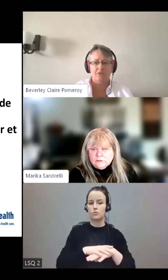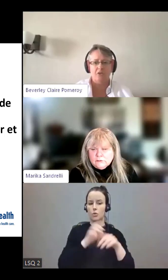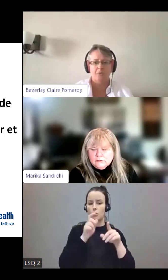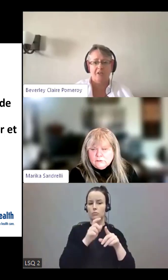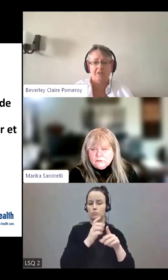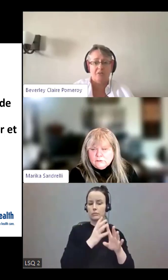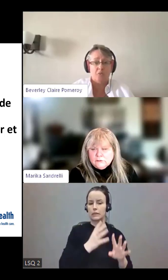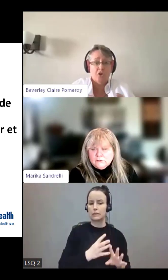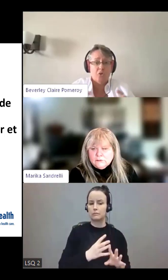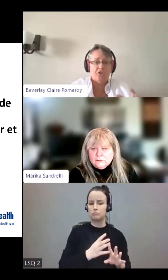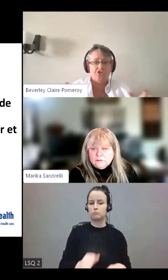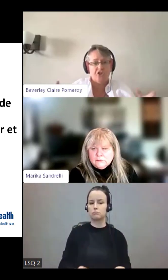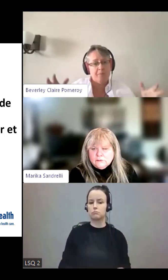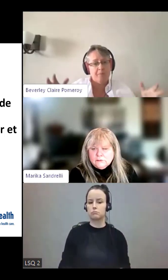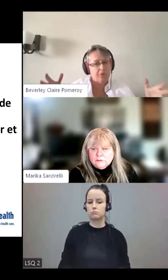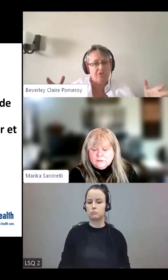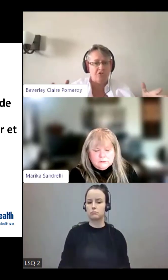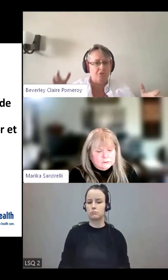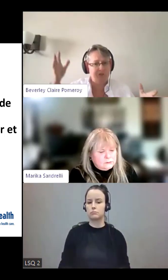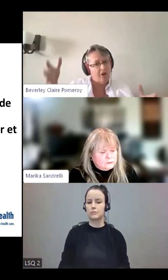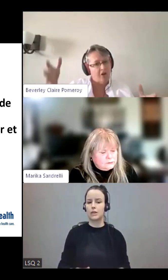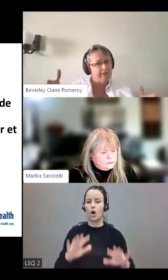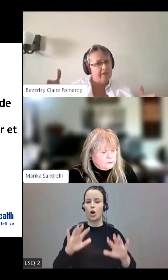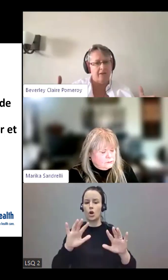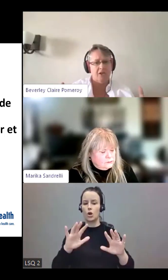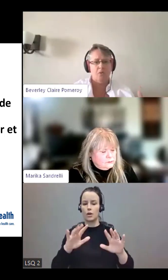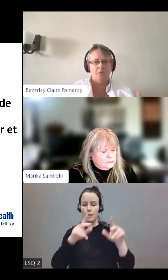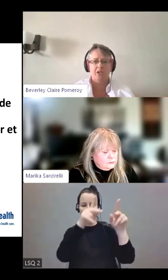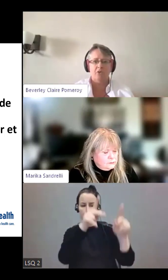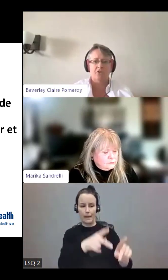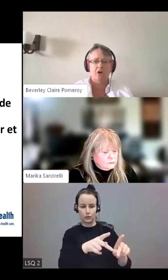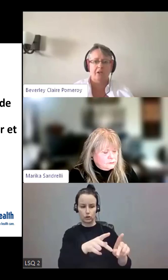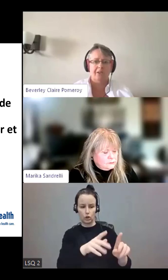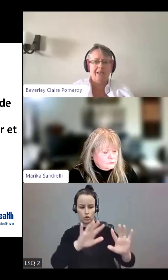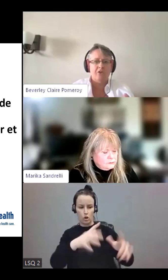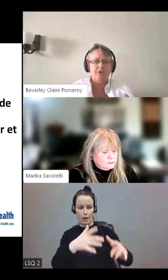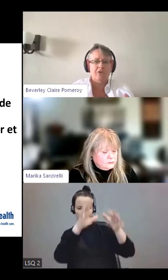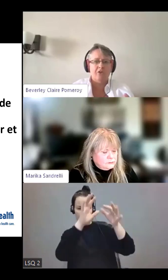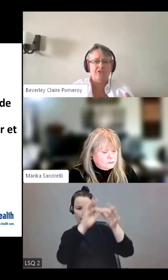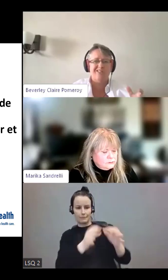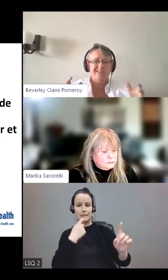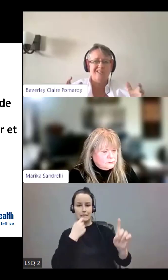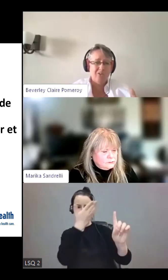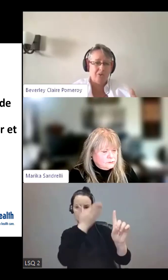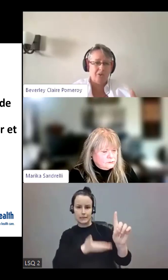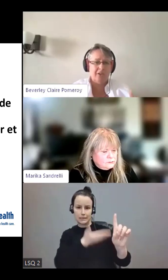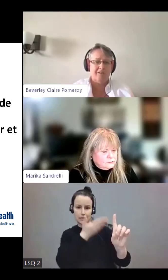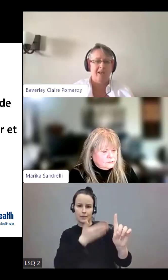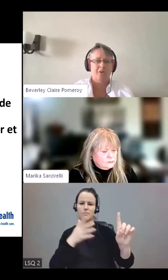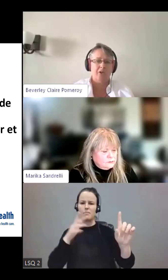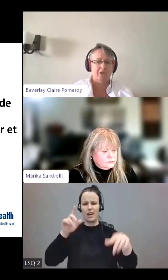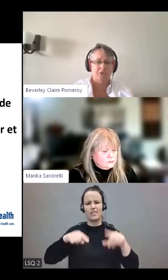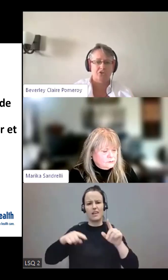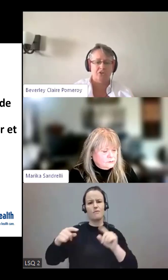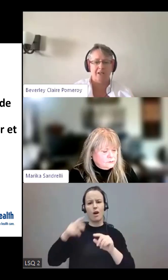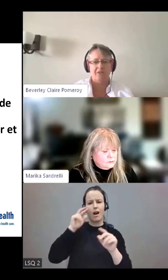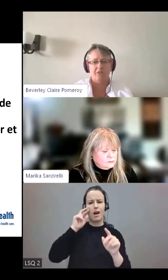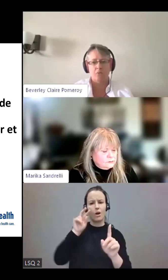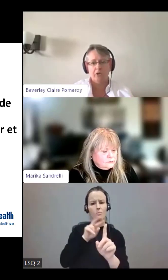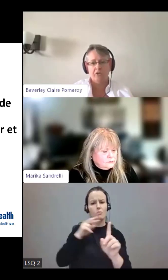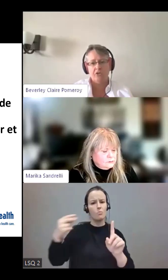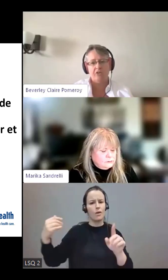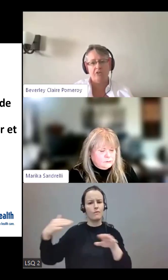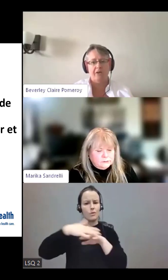peut former, si on veut, les perceptions. Le langage est intégral à l'équité et